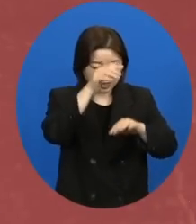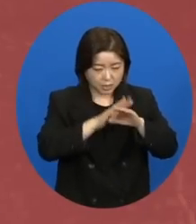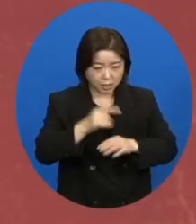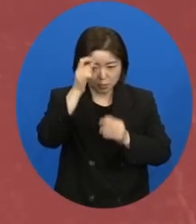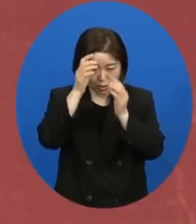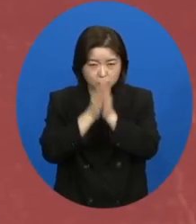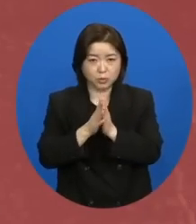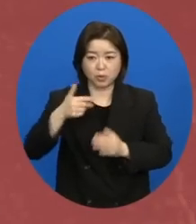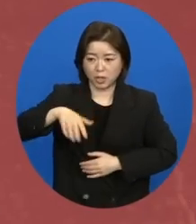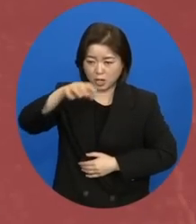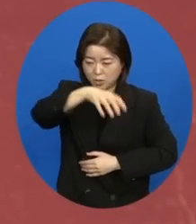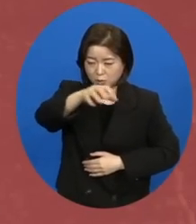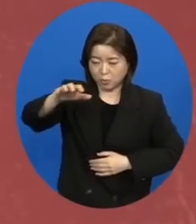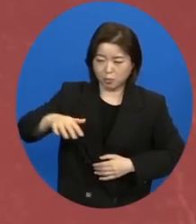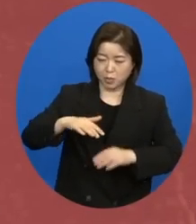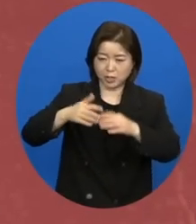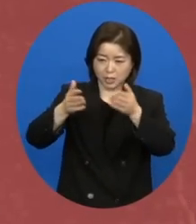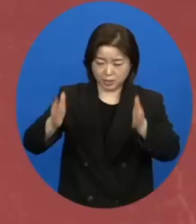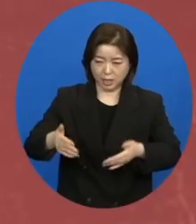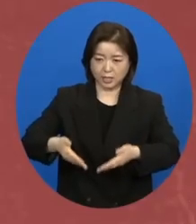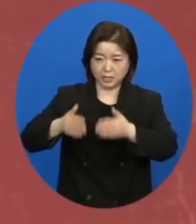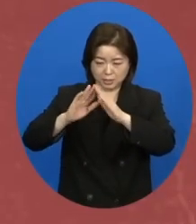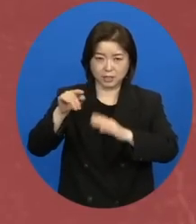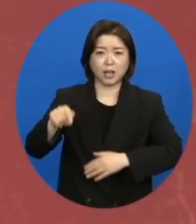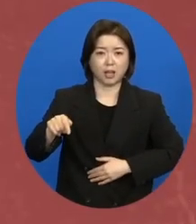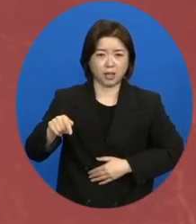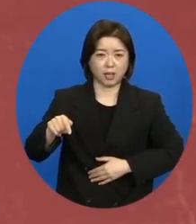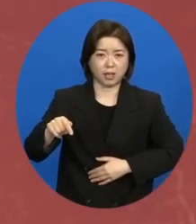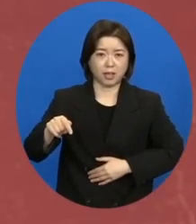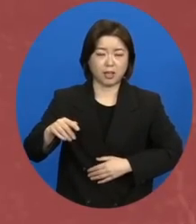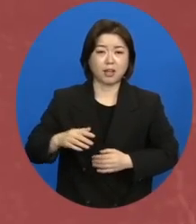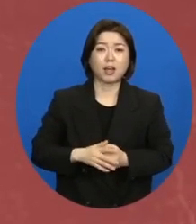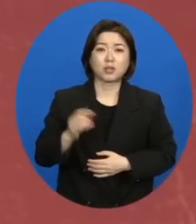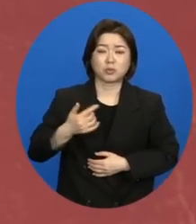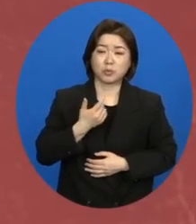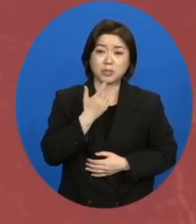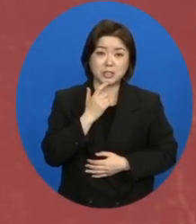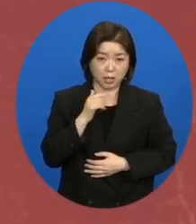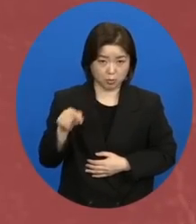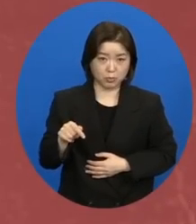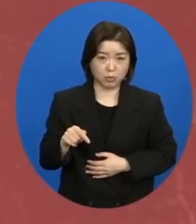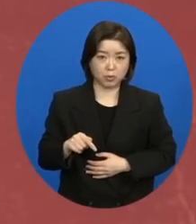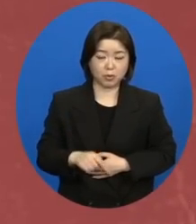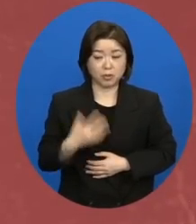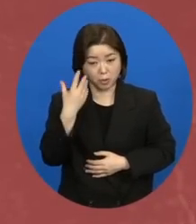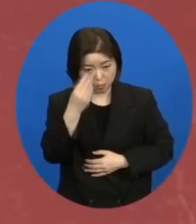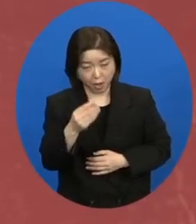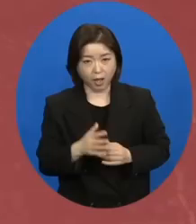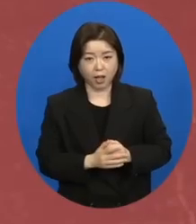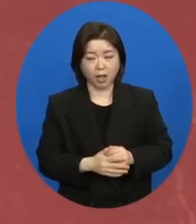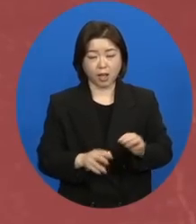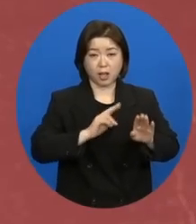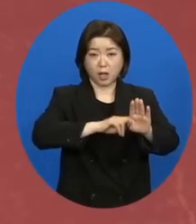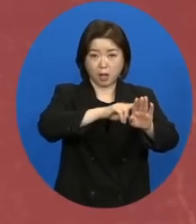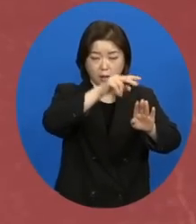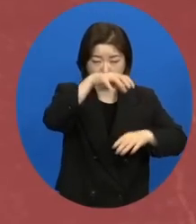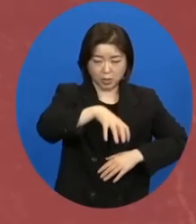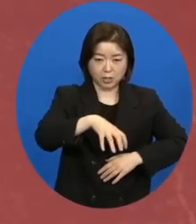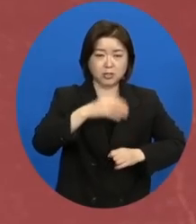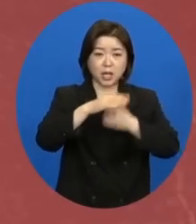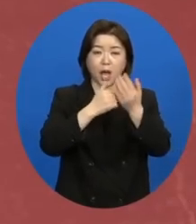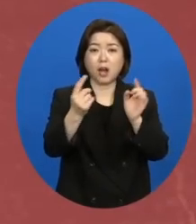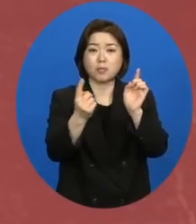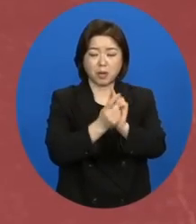가는 데마다 단을 쌓고 그리고 야곱도 베델에서 만나자면 단을 쌓게 되는